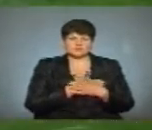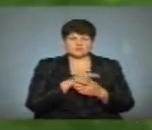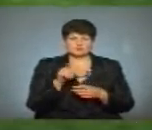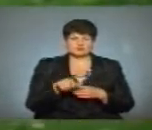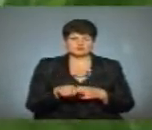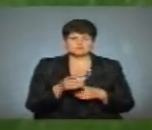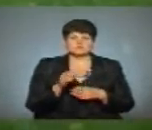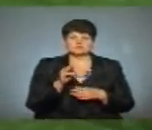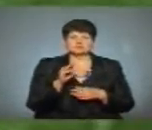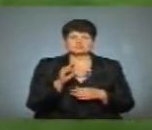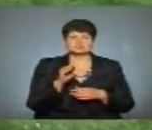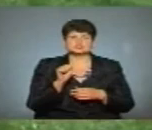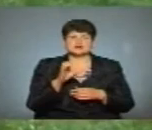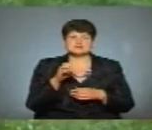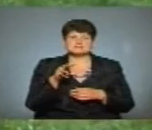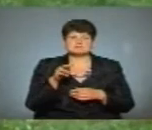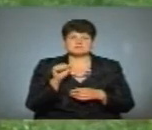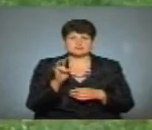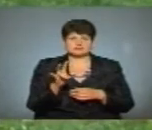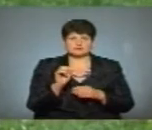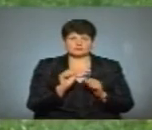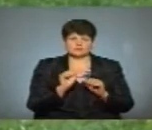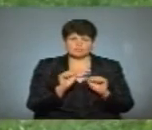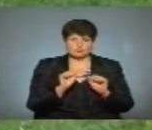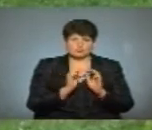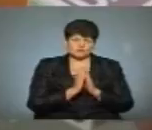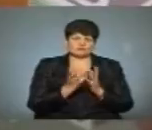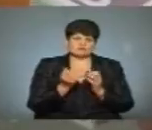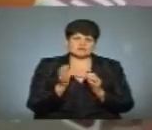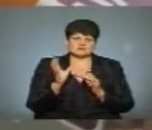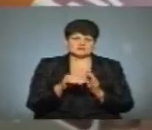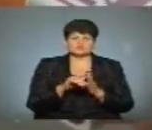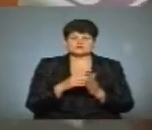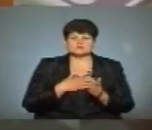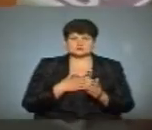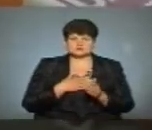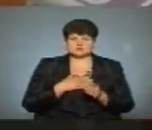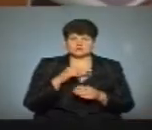улюбленицю Жасмін. Прошу взяти всіх участь з нами. Тато